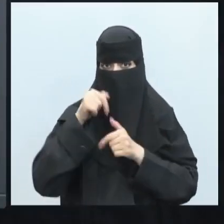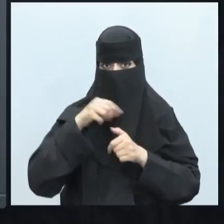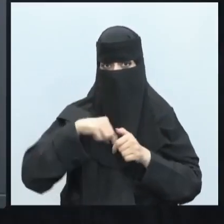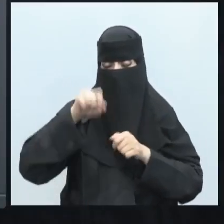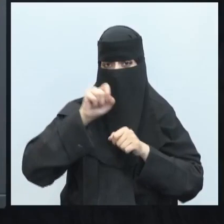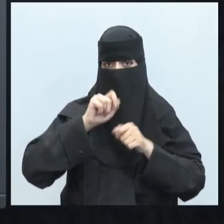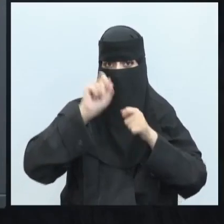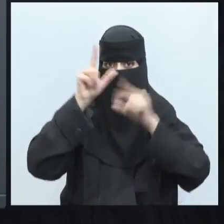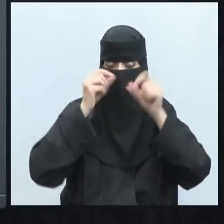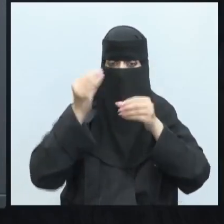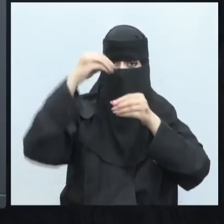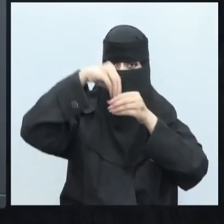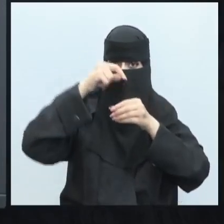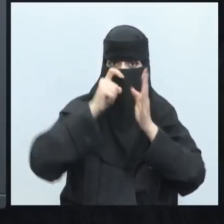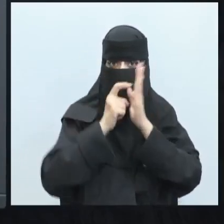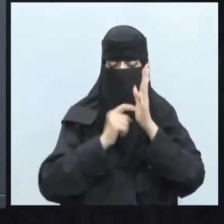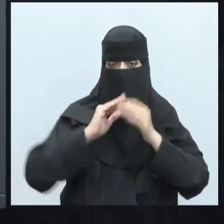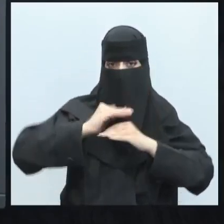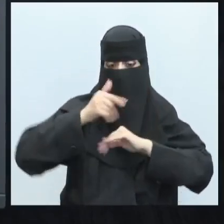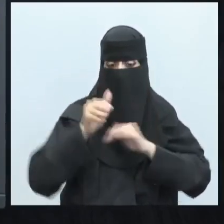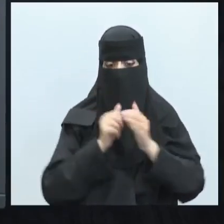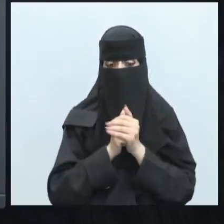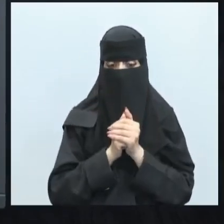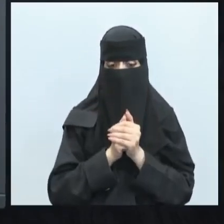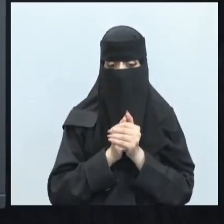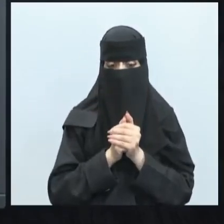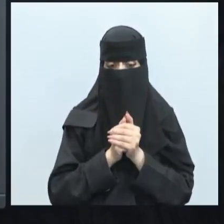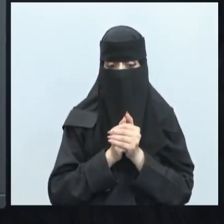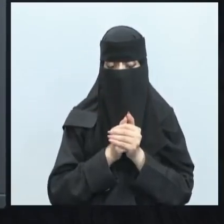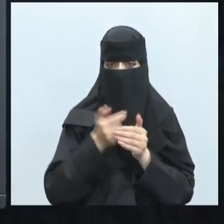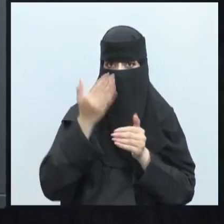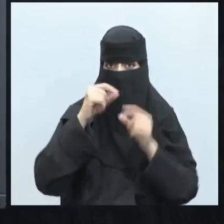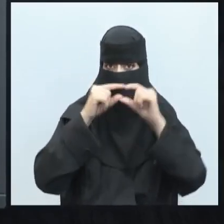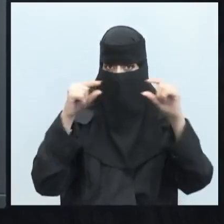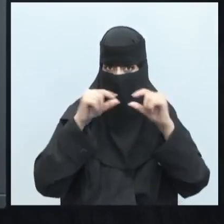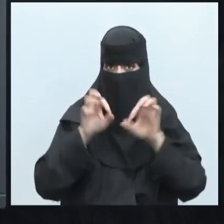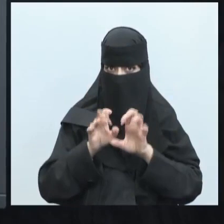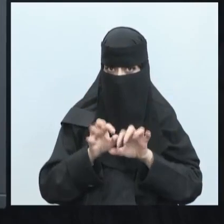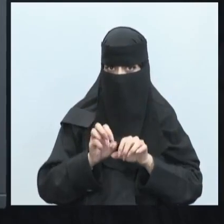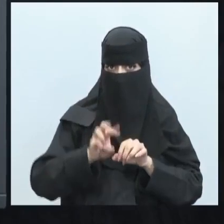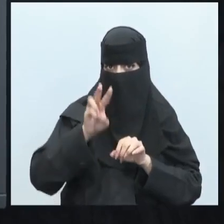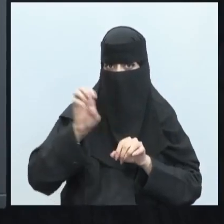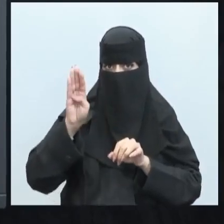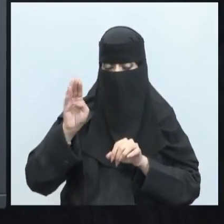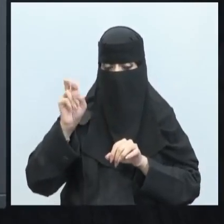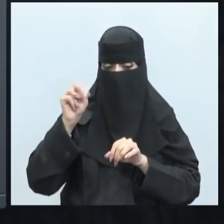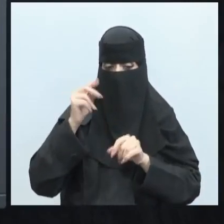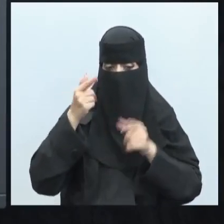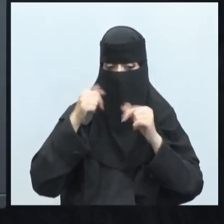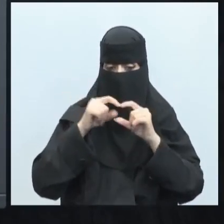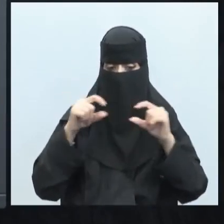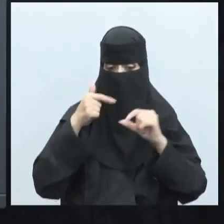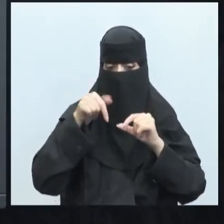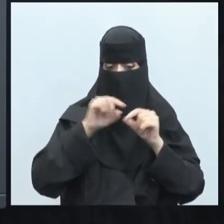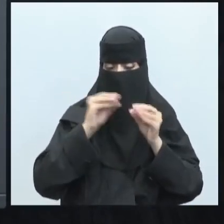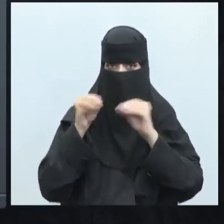الافتراضيه المضمنه داخل نظام تشغيل ويندوز كونكشن نيم سنقوم بكتابه في بي ان هذا الاسم سيرفر نيم